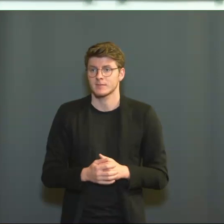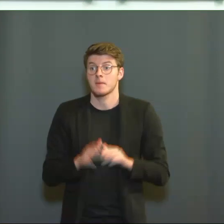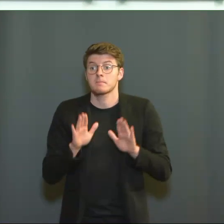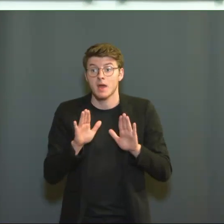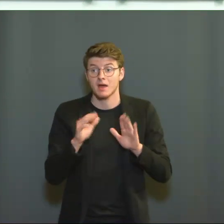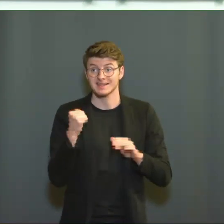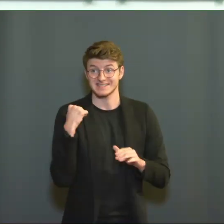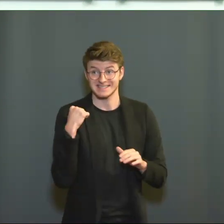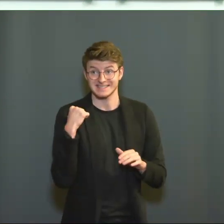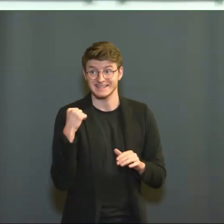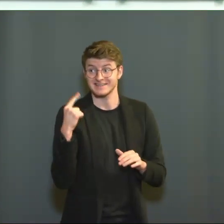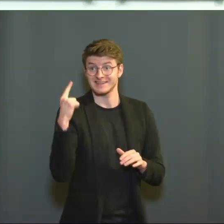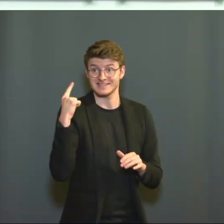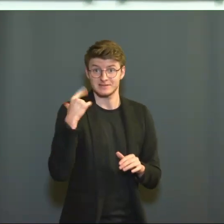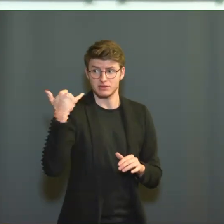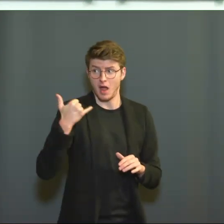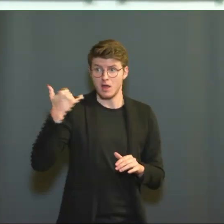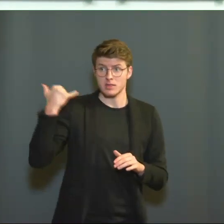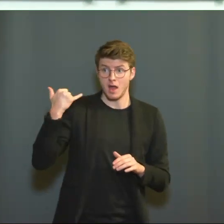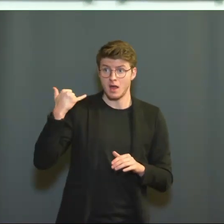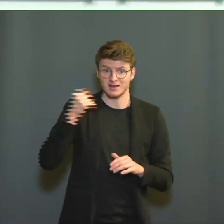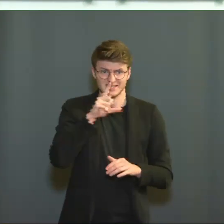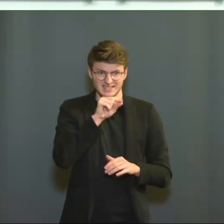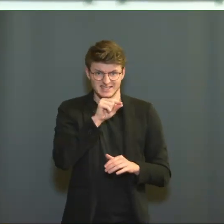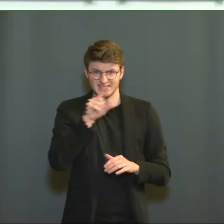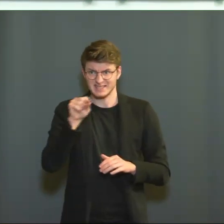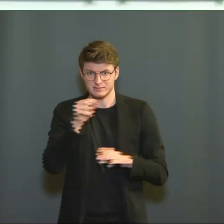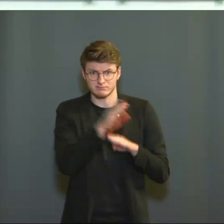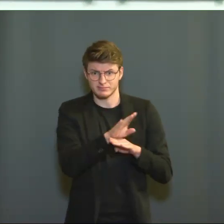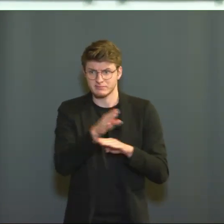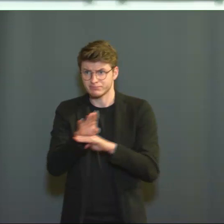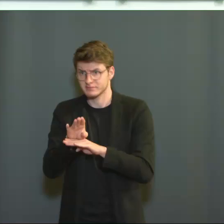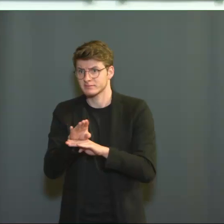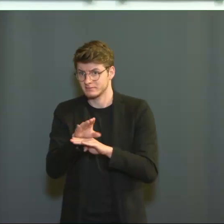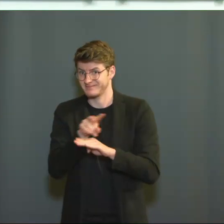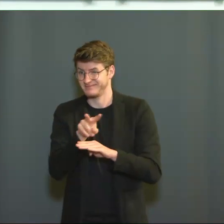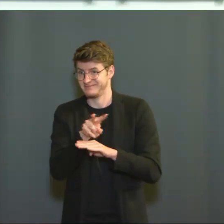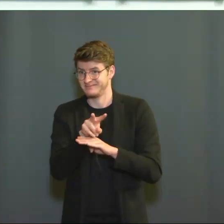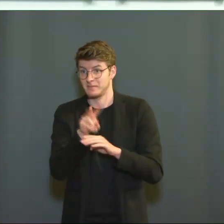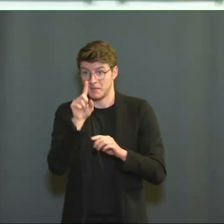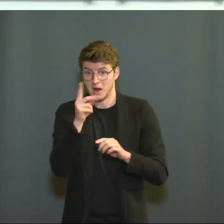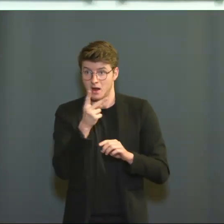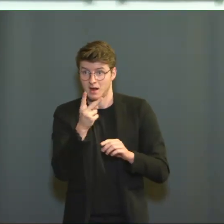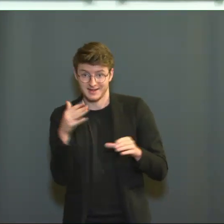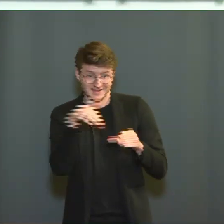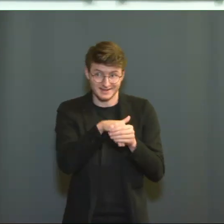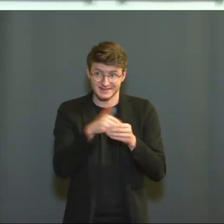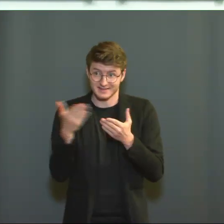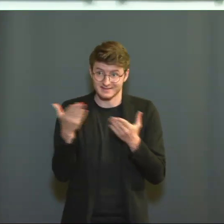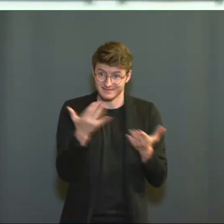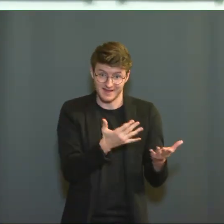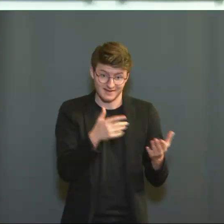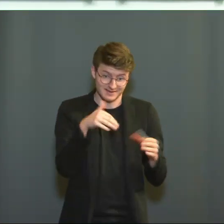echter werden telkens 10 nieuwe overlijdens gemeld. Omdat overlijdens pas na 3 dagen